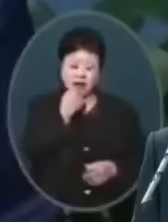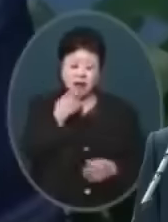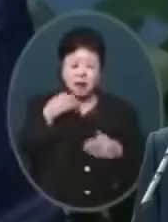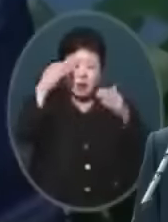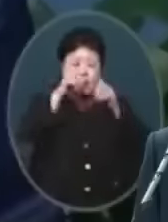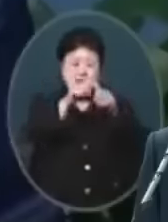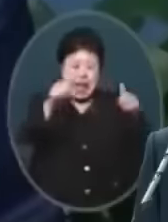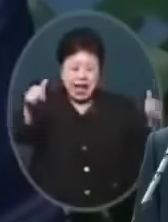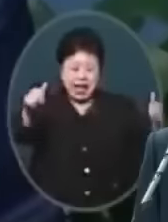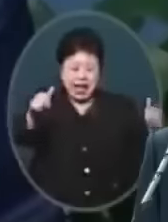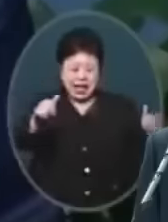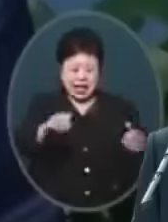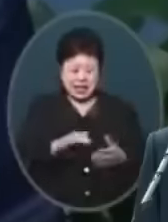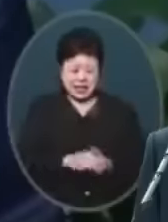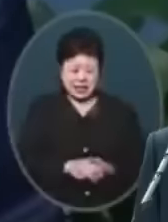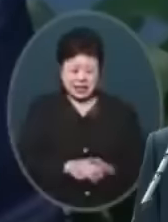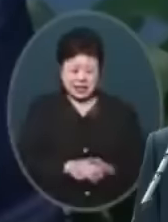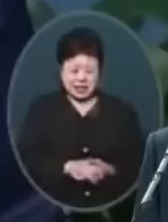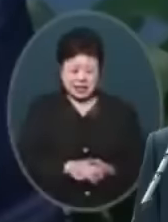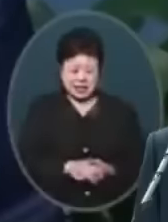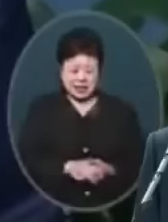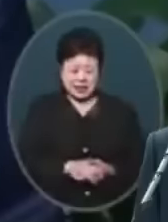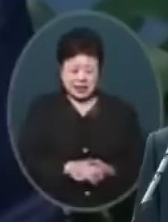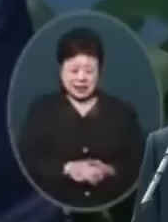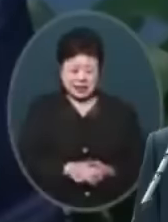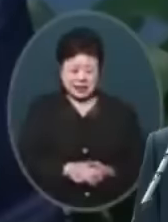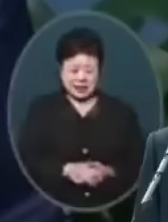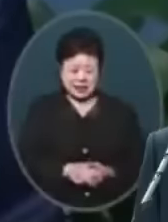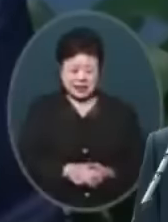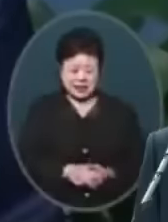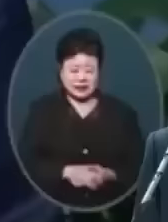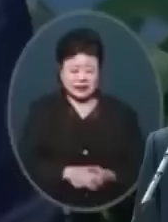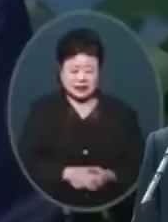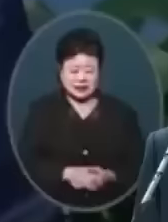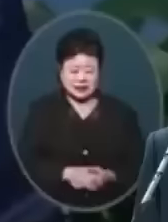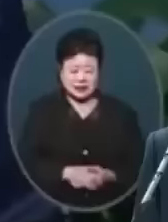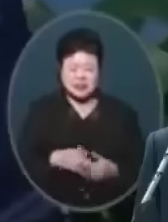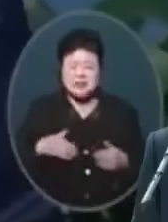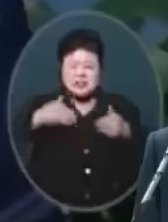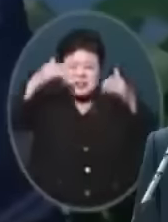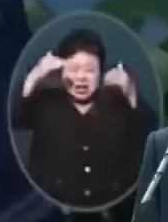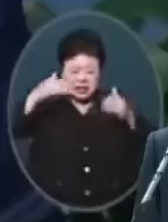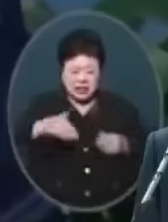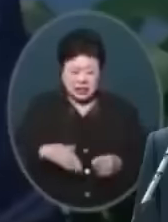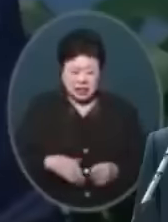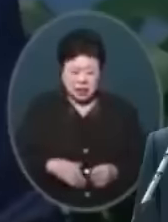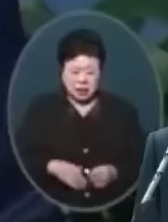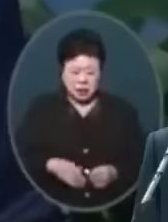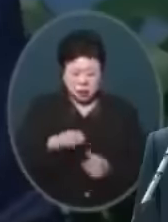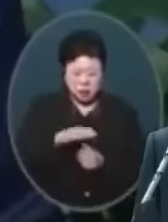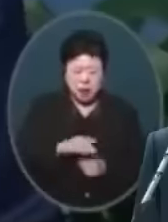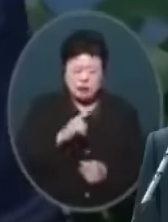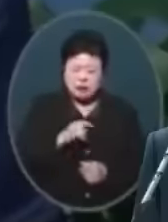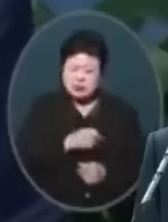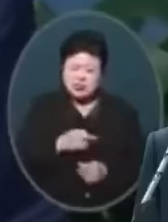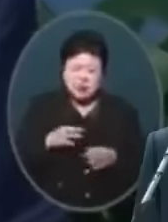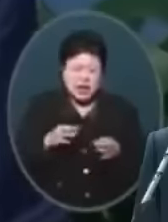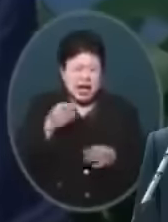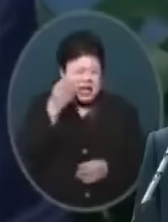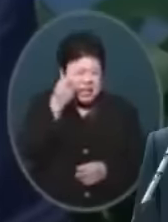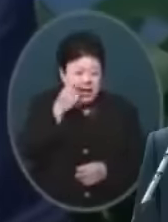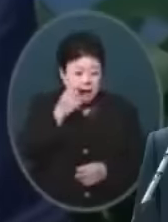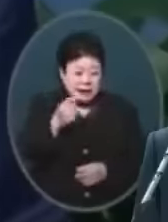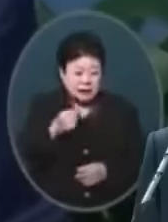골리앗이 부엌에 쫓겨나오는 개처럼 쫓겨나올 것 같으냐. 그러나